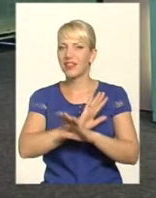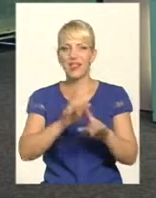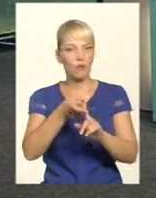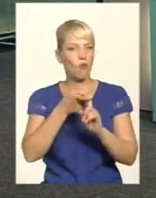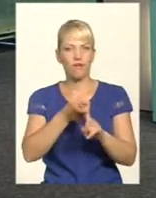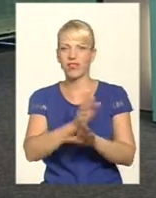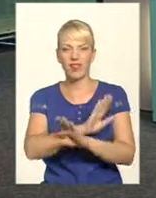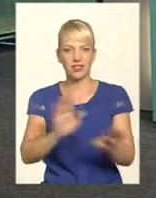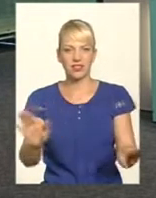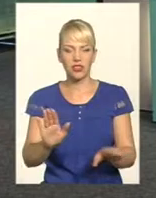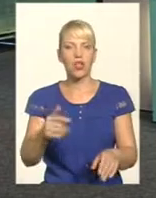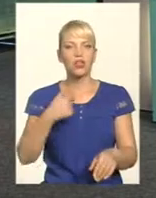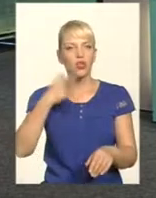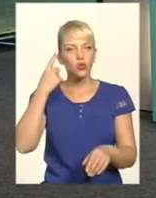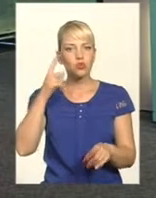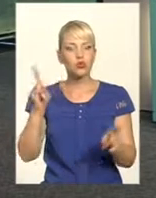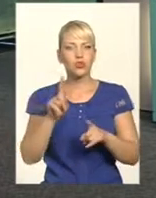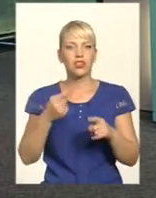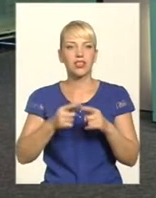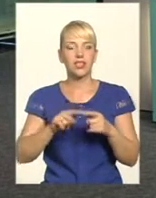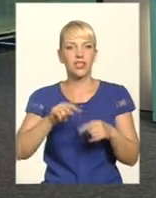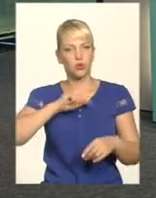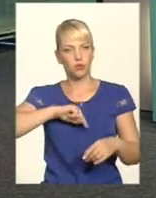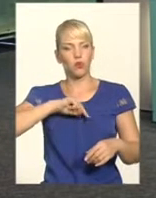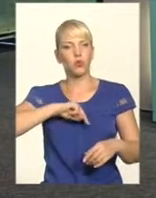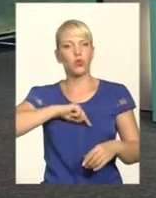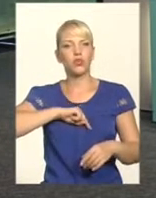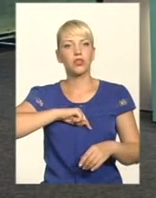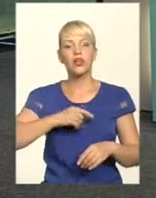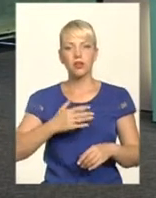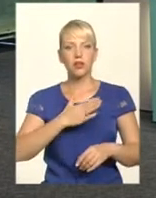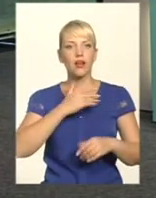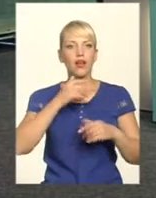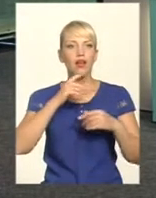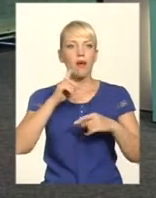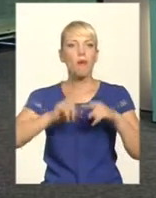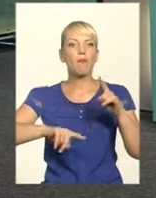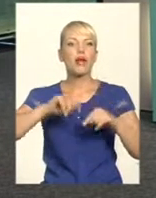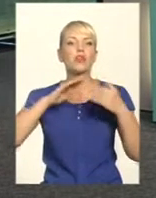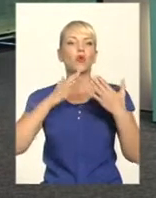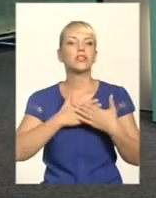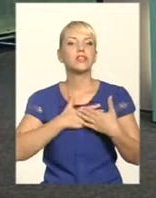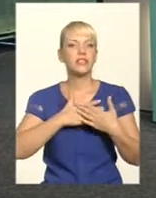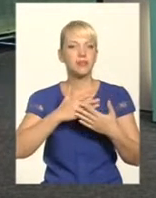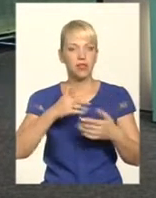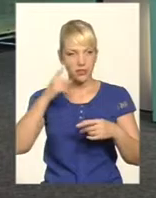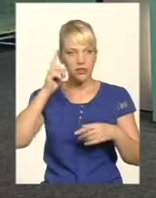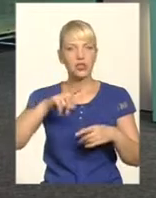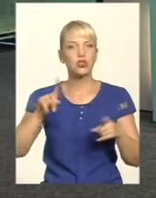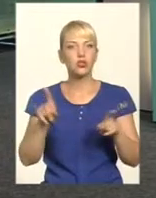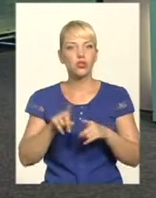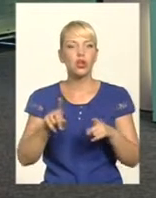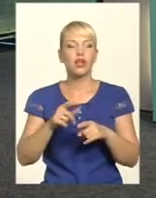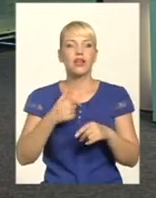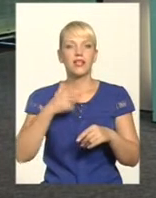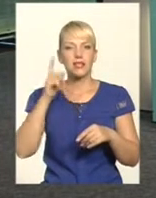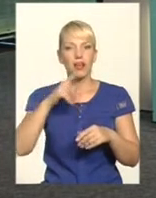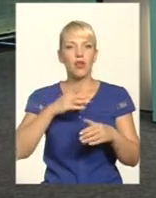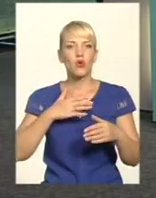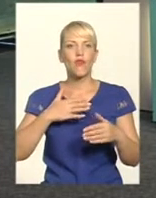чисто, напевно, що якийсь дух, такий патріотизм. Я більше з цим пов'язую. Тому що я знаю багатьох волонтерів, які не пов'язані ні з